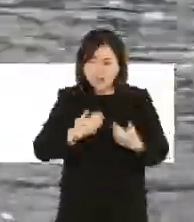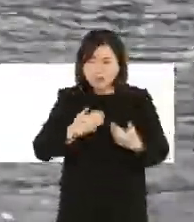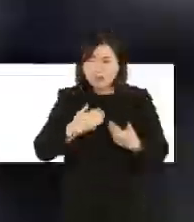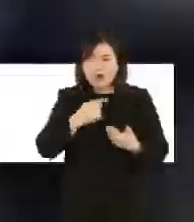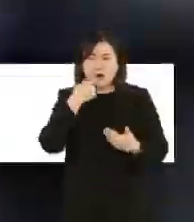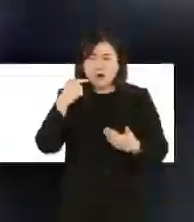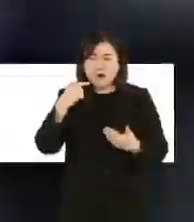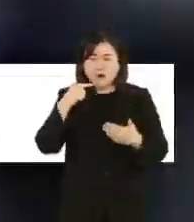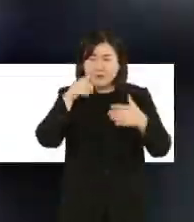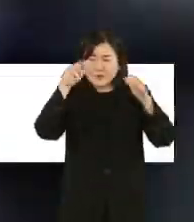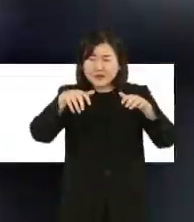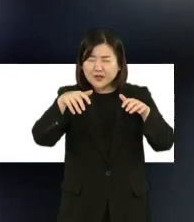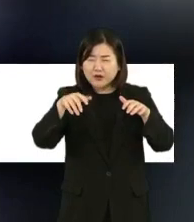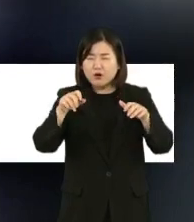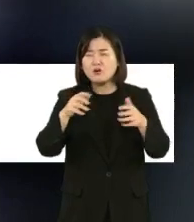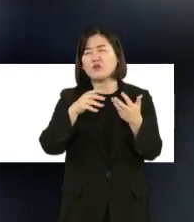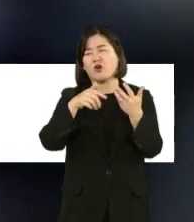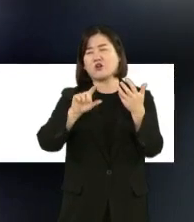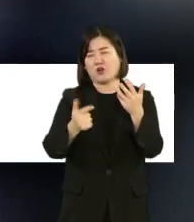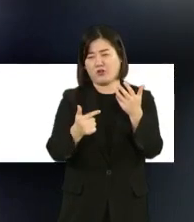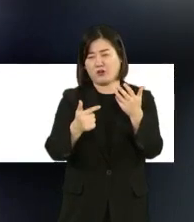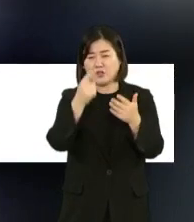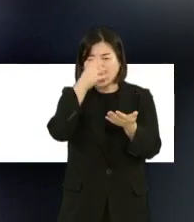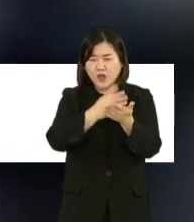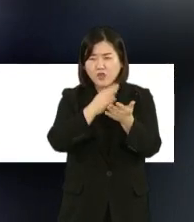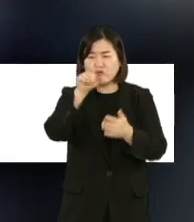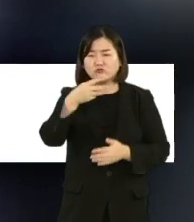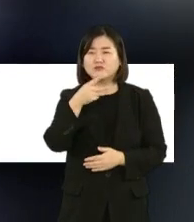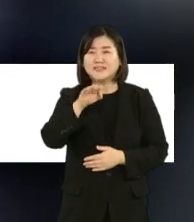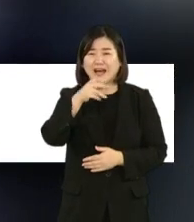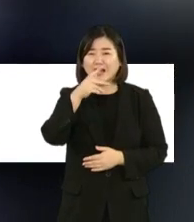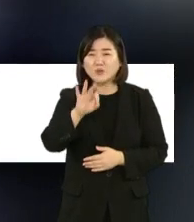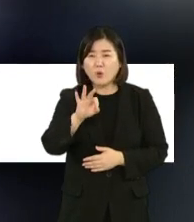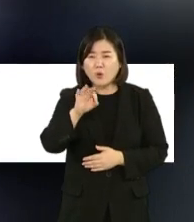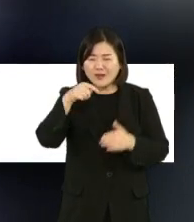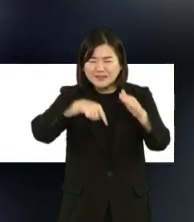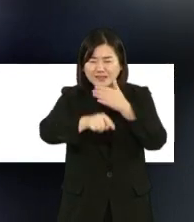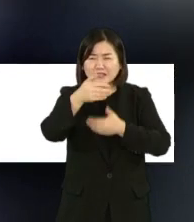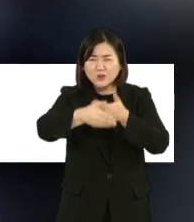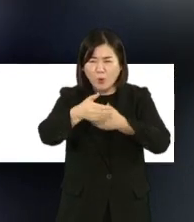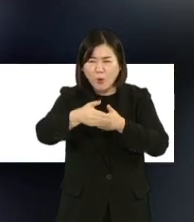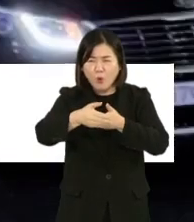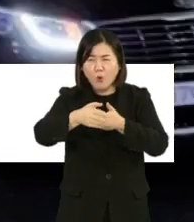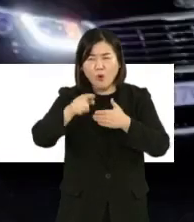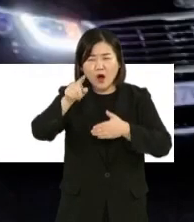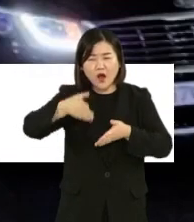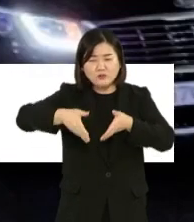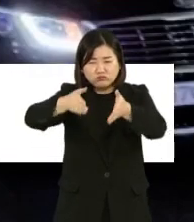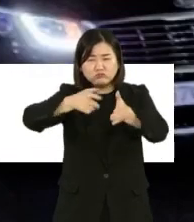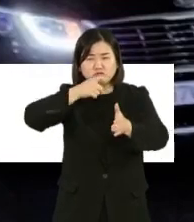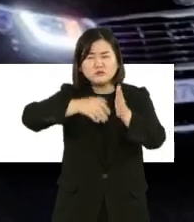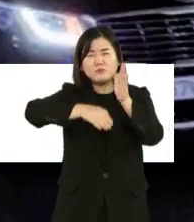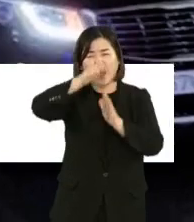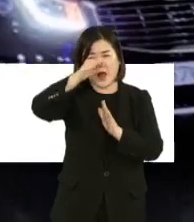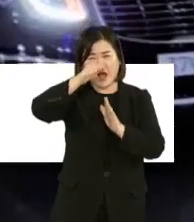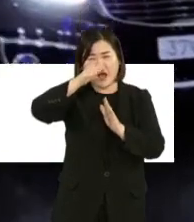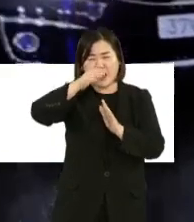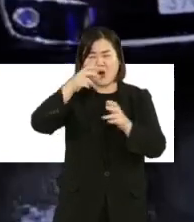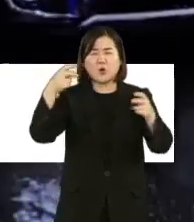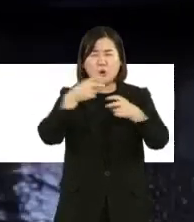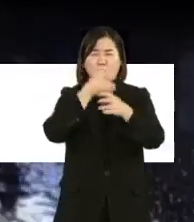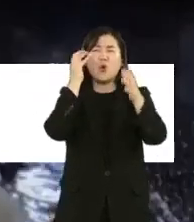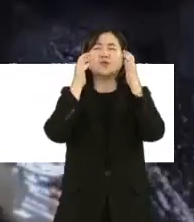8권의 비피해가 접수됐으며 천안시 서북부 불당동 의한 치아 차도 에선 1개 차선이 침수 되면서 한때